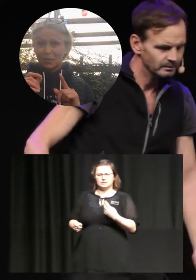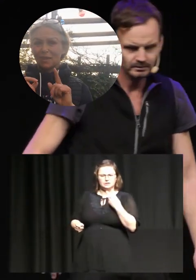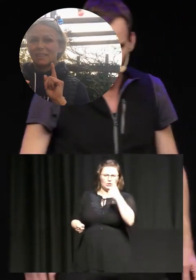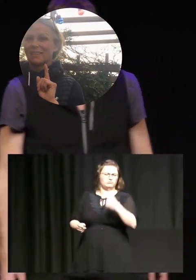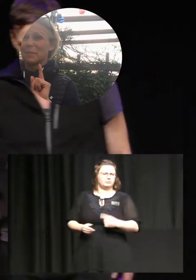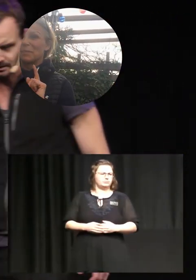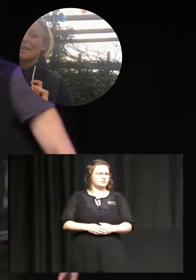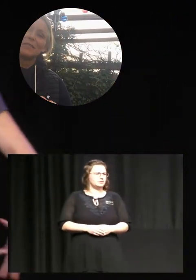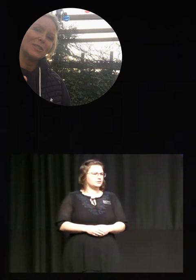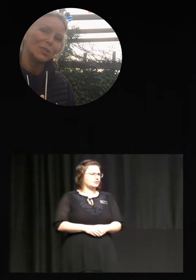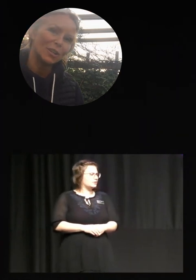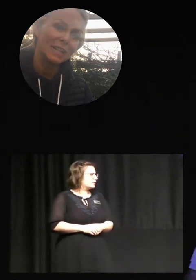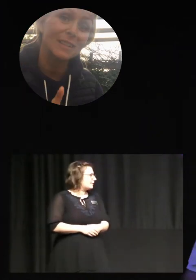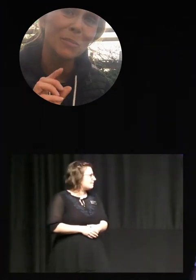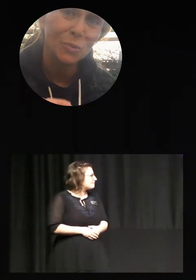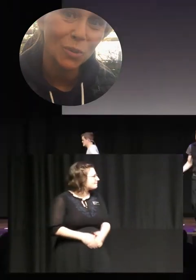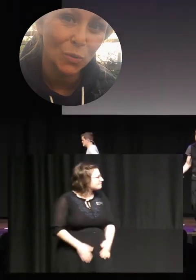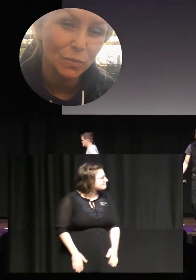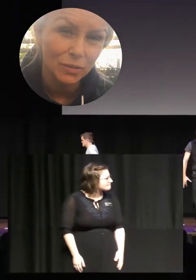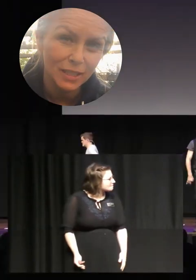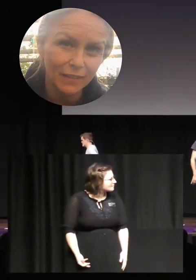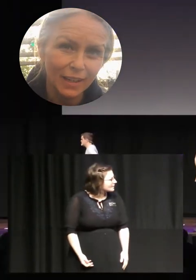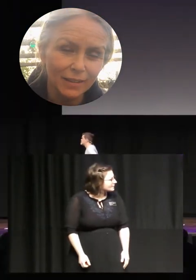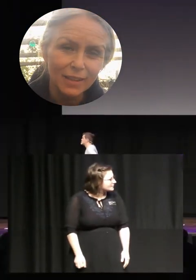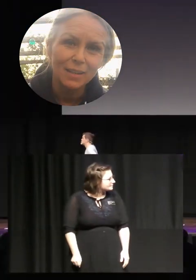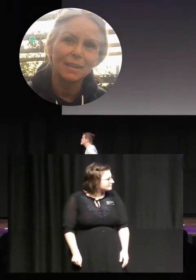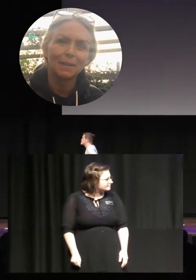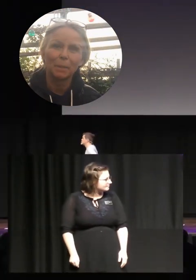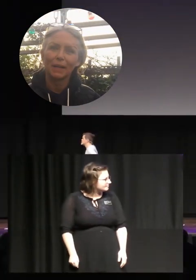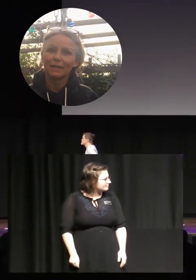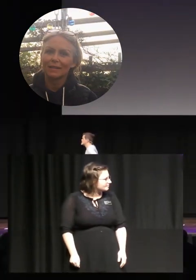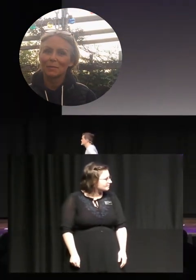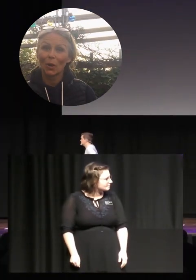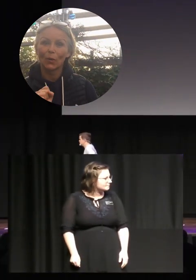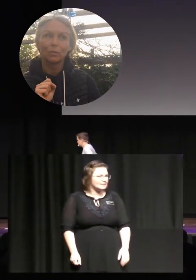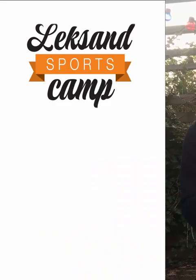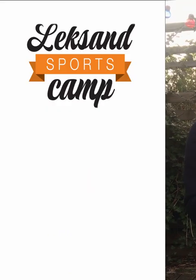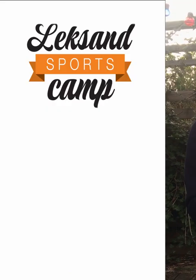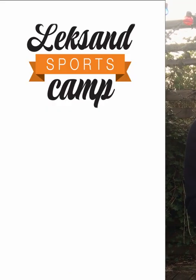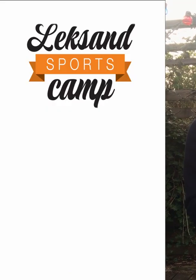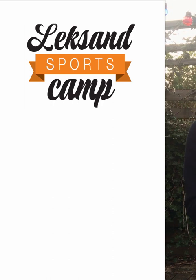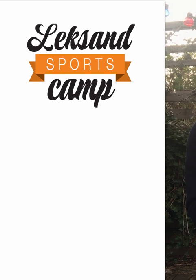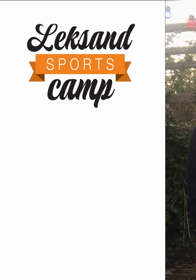tänker att vi ska göra en liten produktion under den här veckan. Med lite spök och...